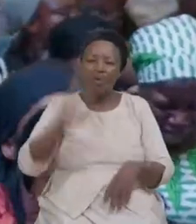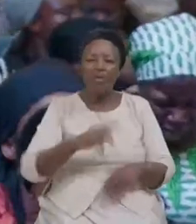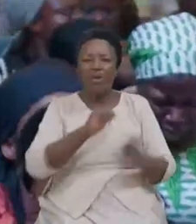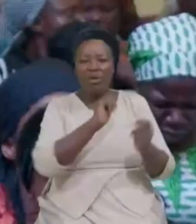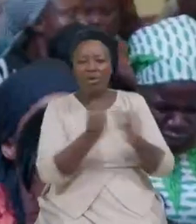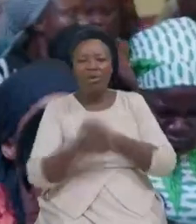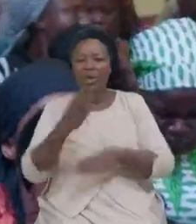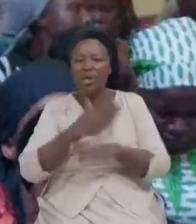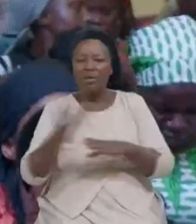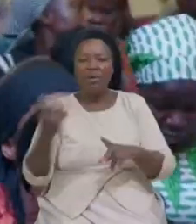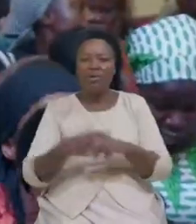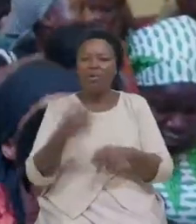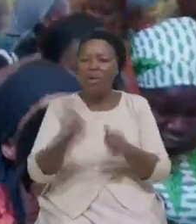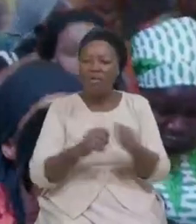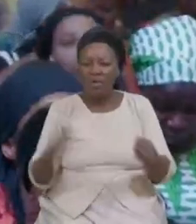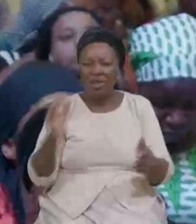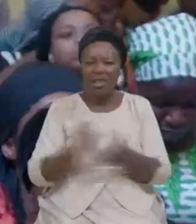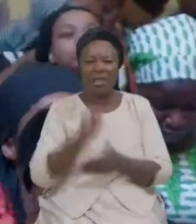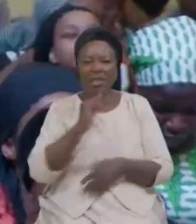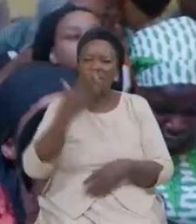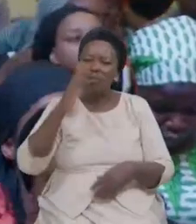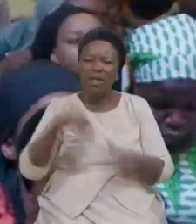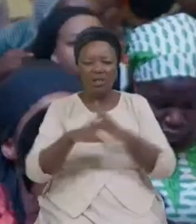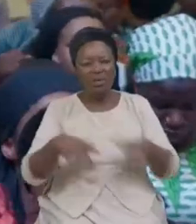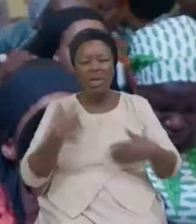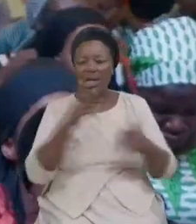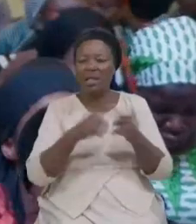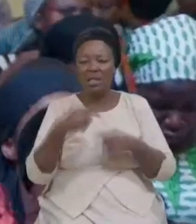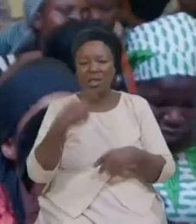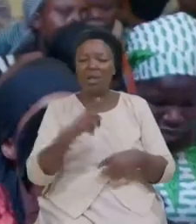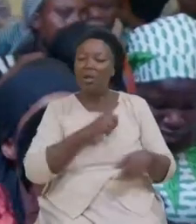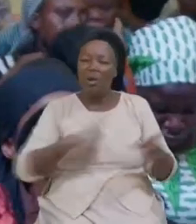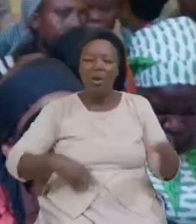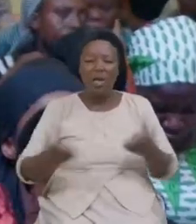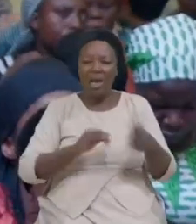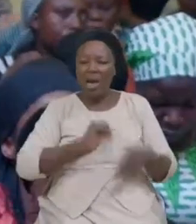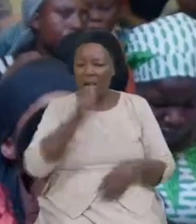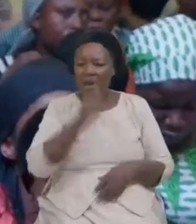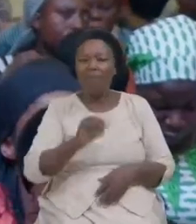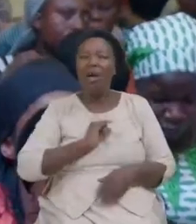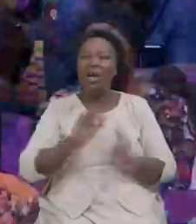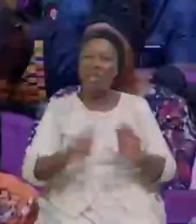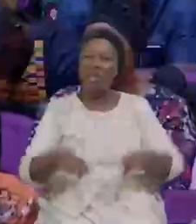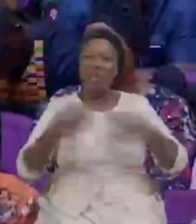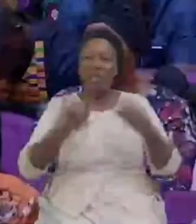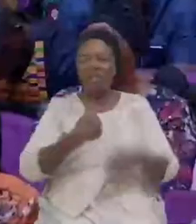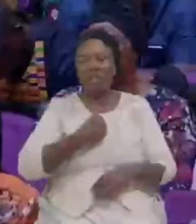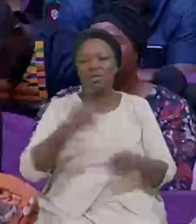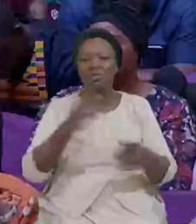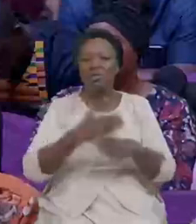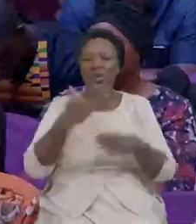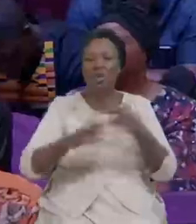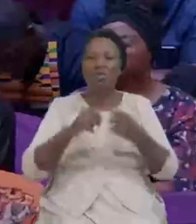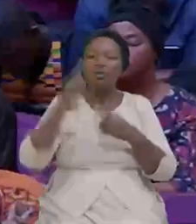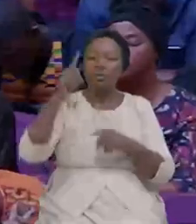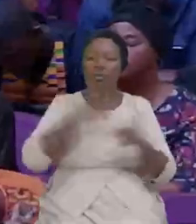qui n'est pas de Dieu dans ta vie. Et dis, Seigneur, me voici, je me donne complètement à toi. Nous prions